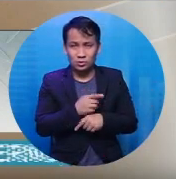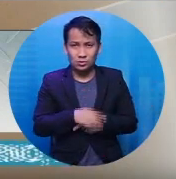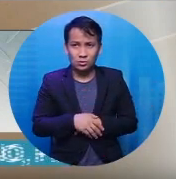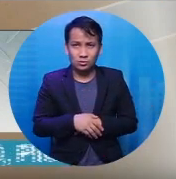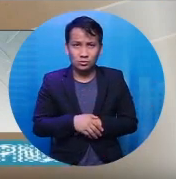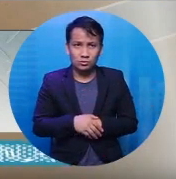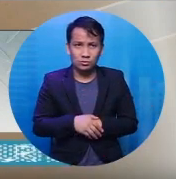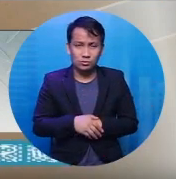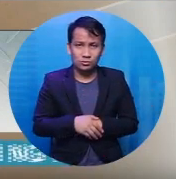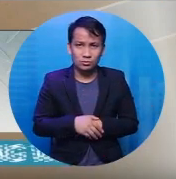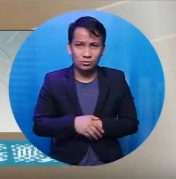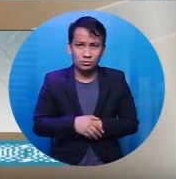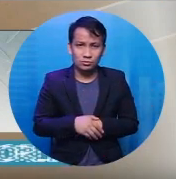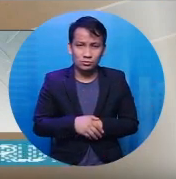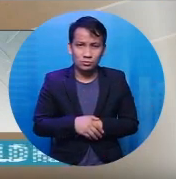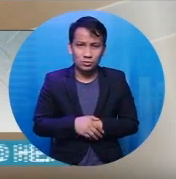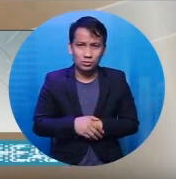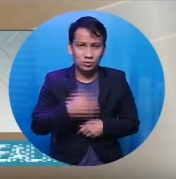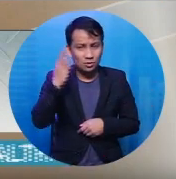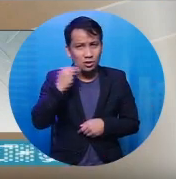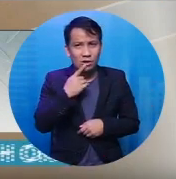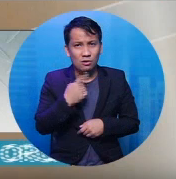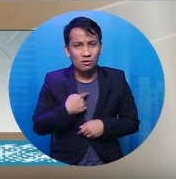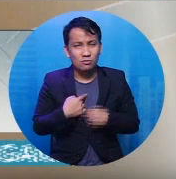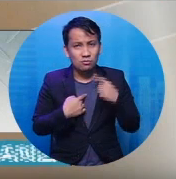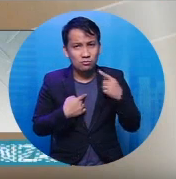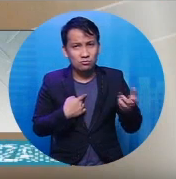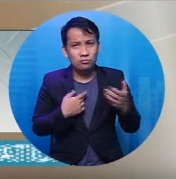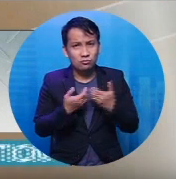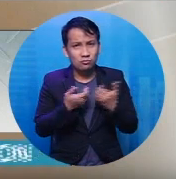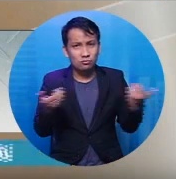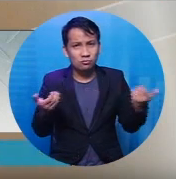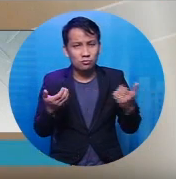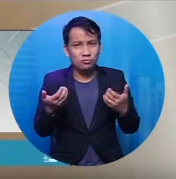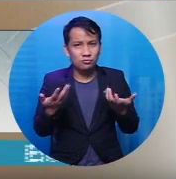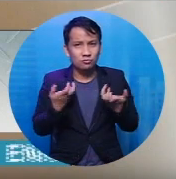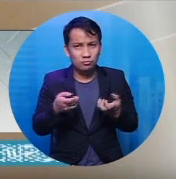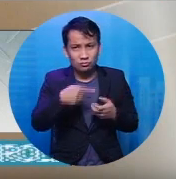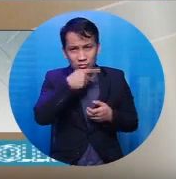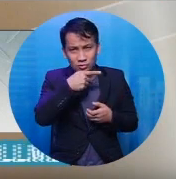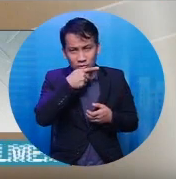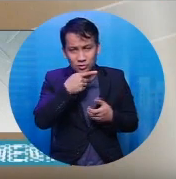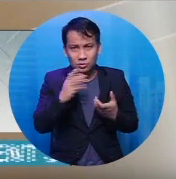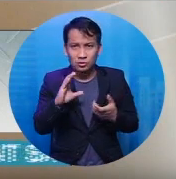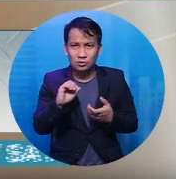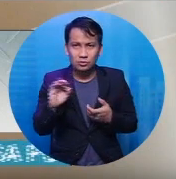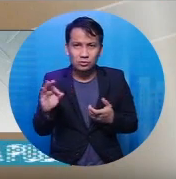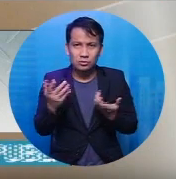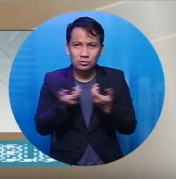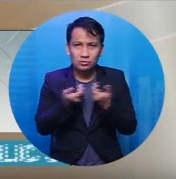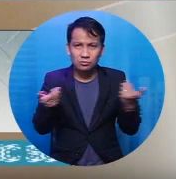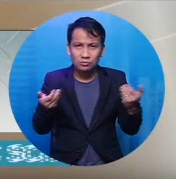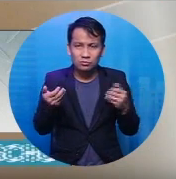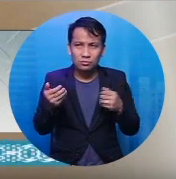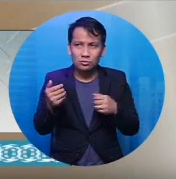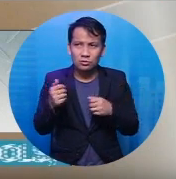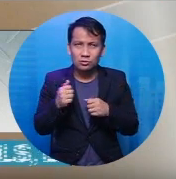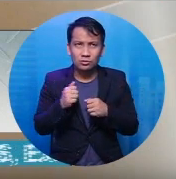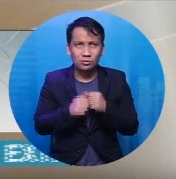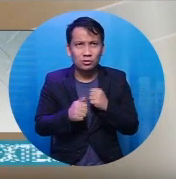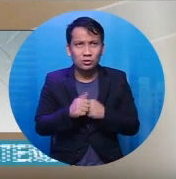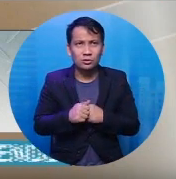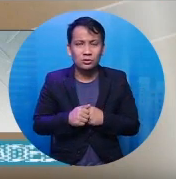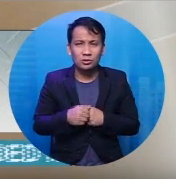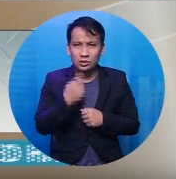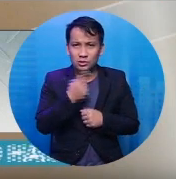Ako ang nakipaghiwalay, sir. Bakit, sir? Ang sabi niya sa akin, gusto ko ng privacy. Call off mo na tayo. Ano yung call off, idol?